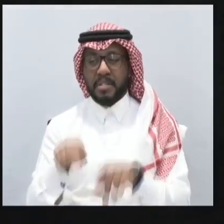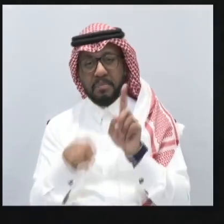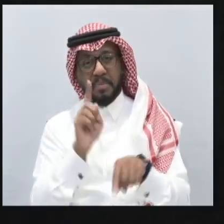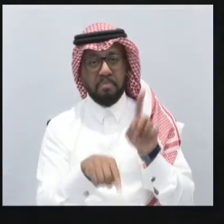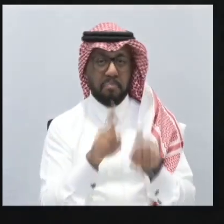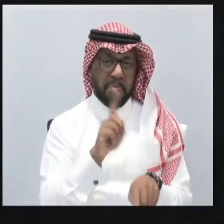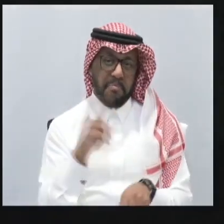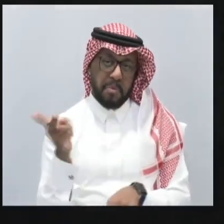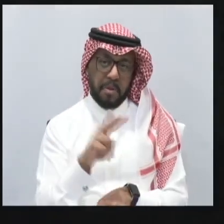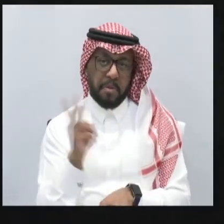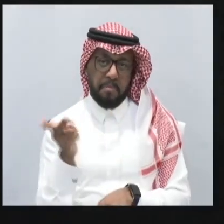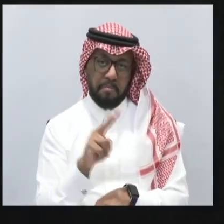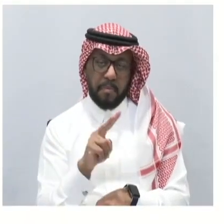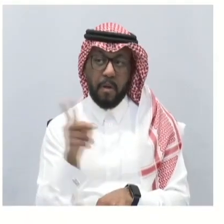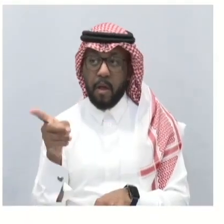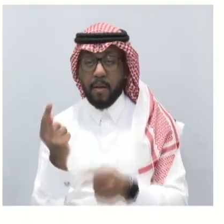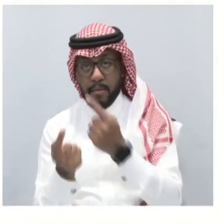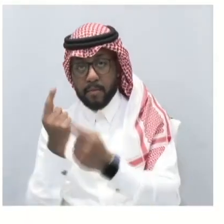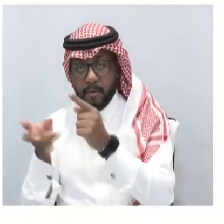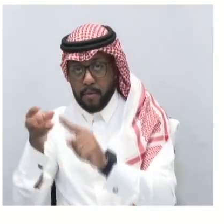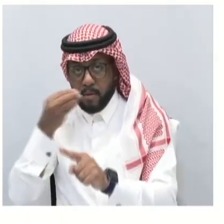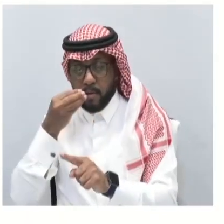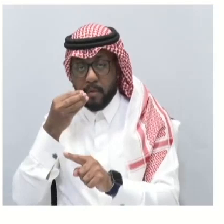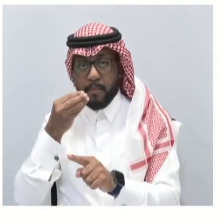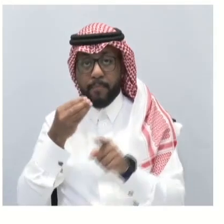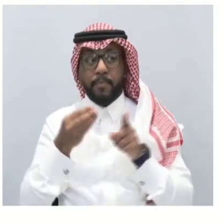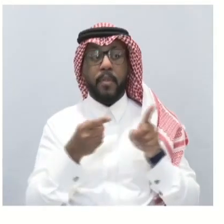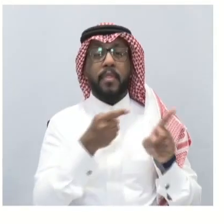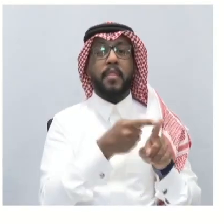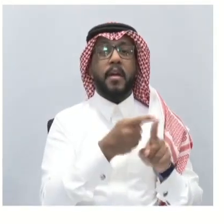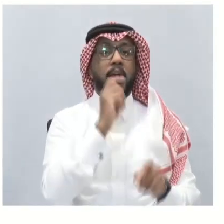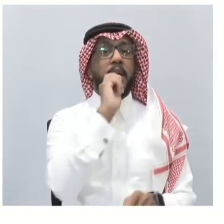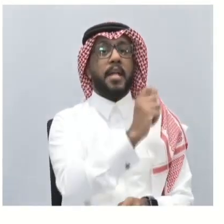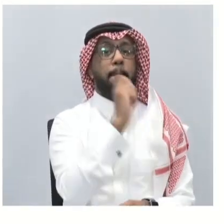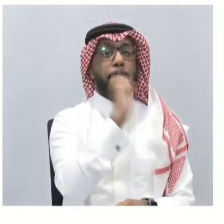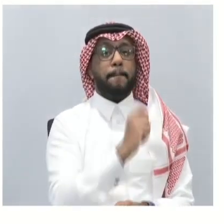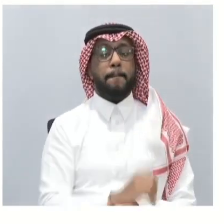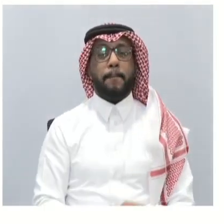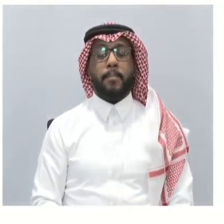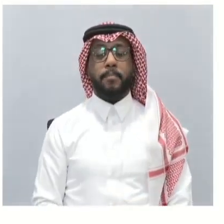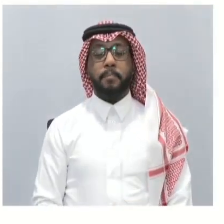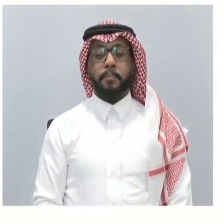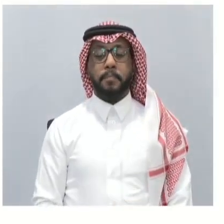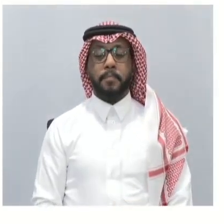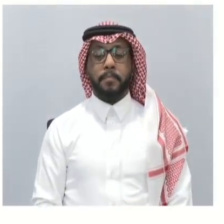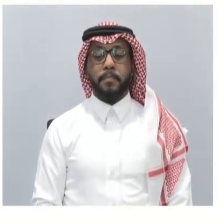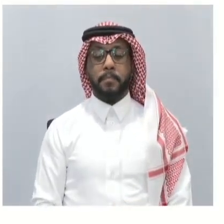لا في حيوانات تاكل اعشاب وفي حيوانات تاكل